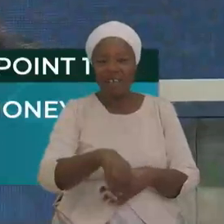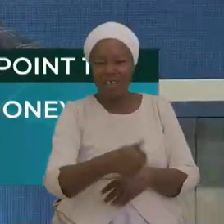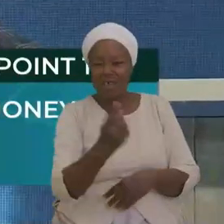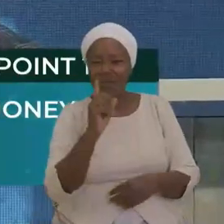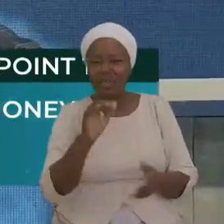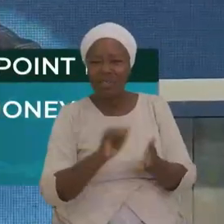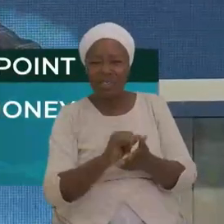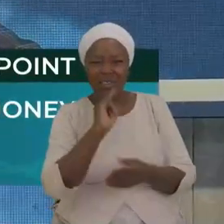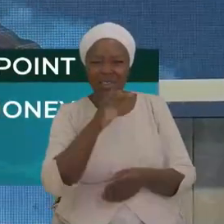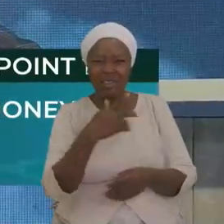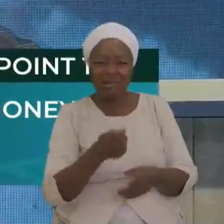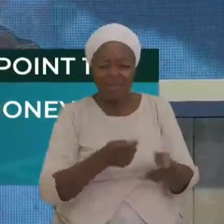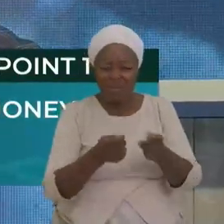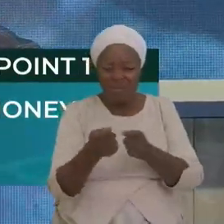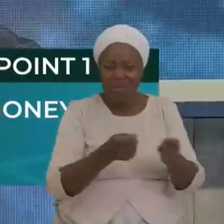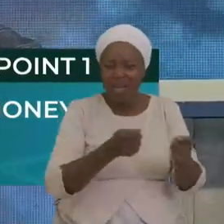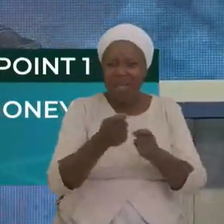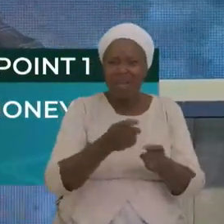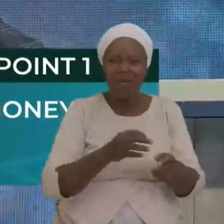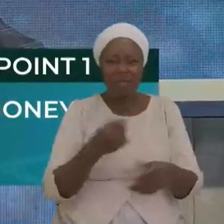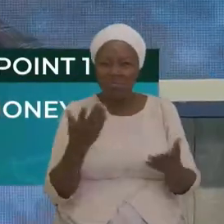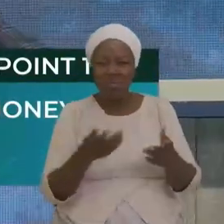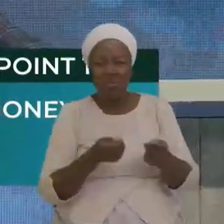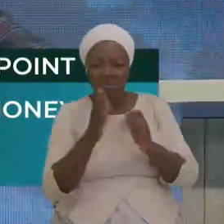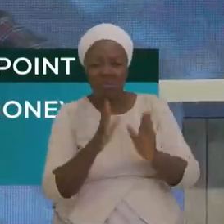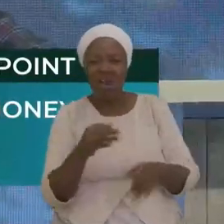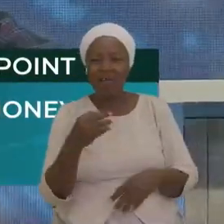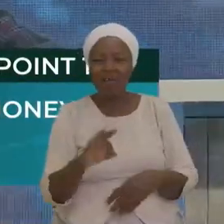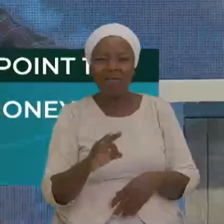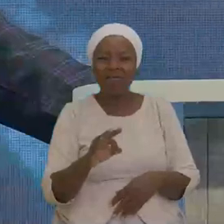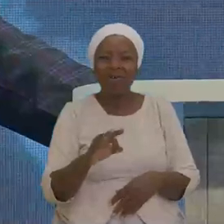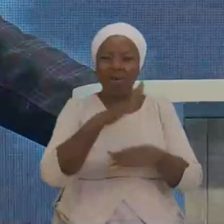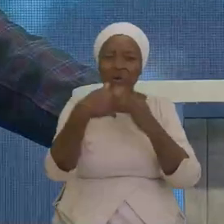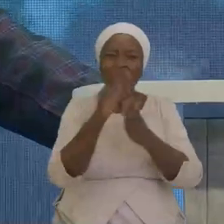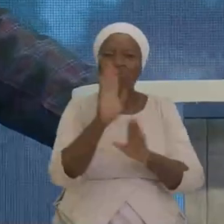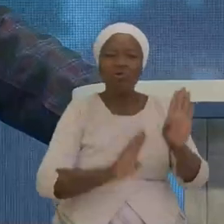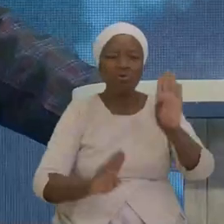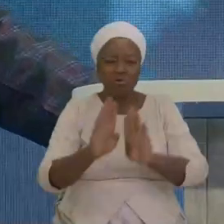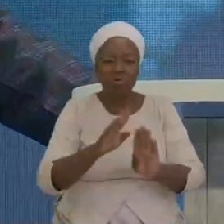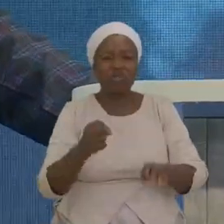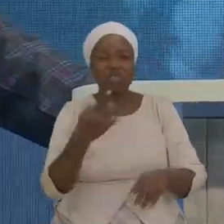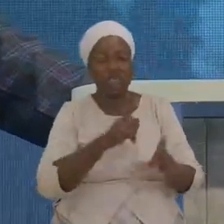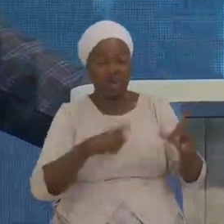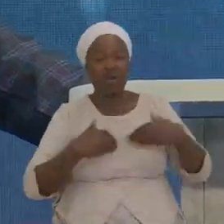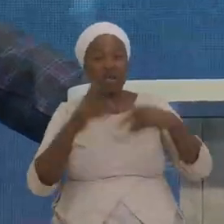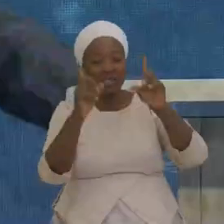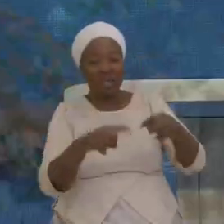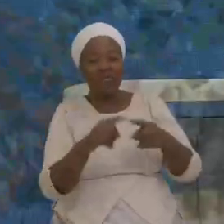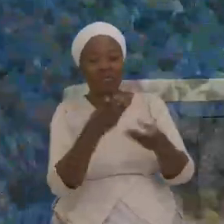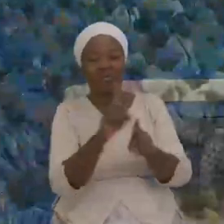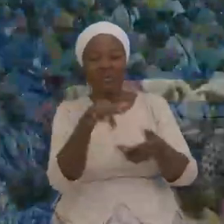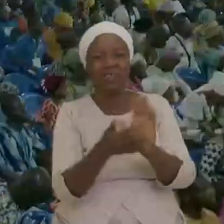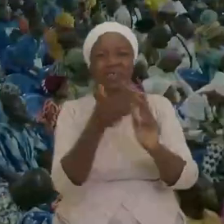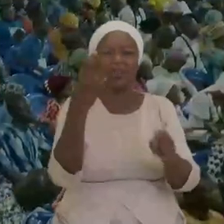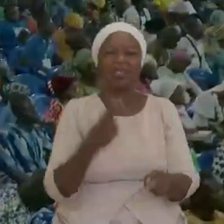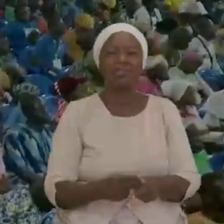de la main de tout directeur ou de toute direction de ceux-là. Dieu est